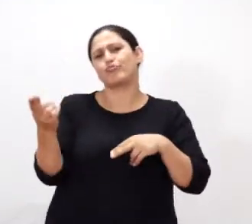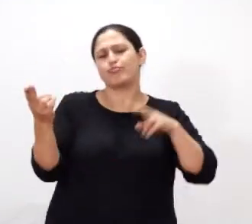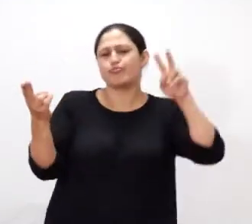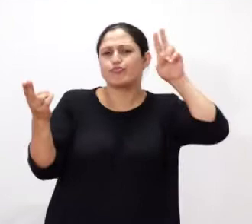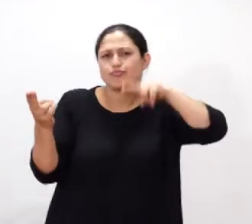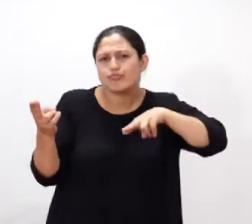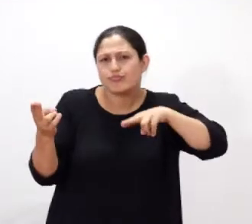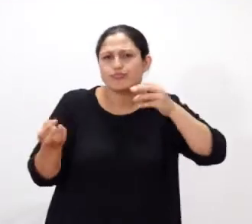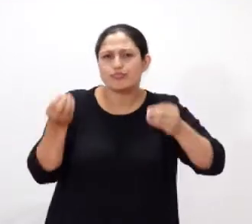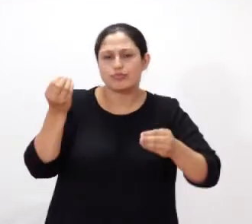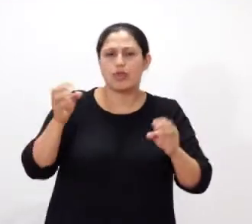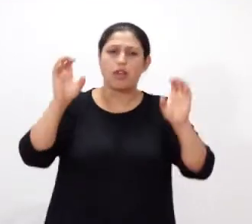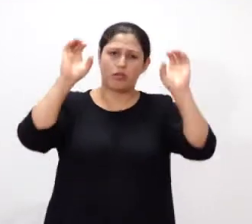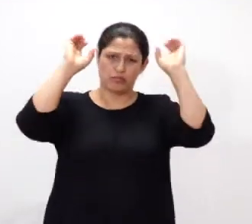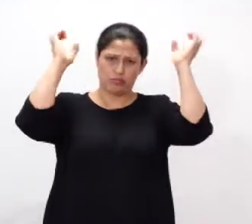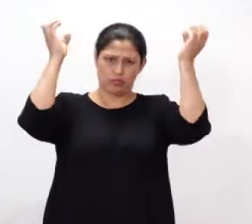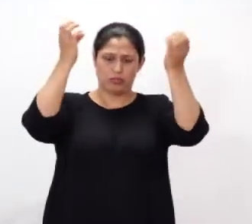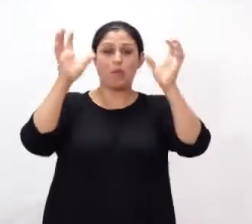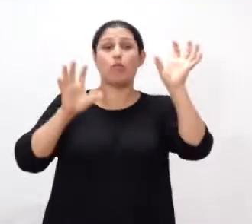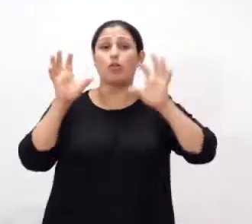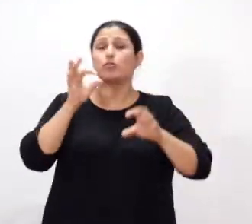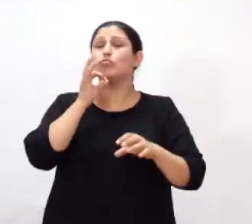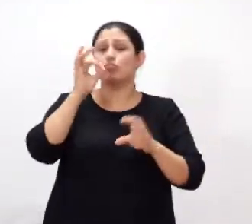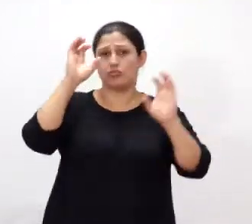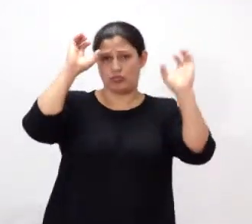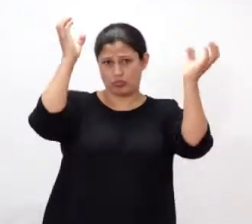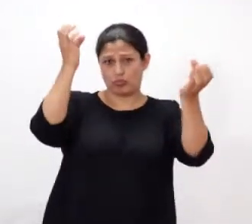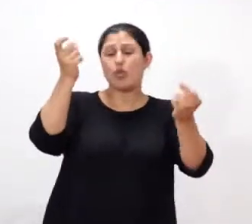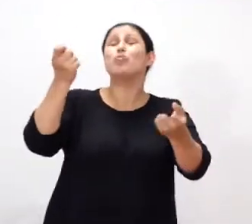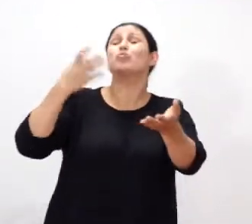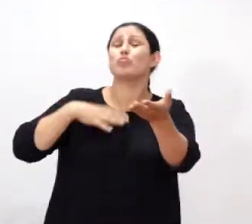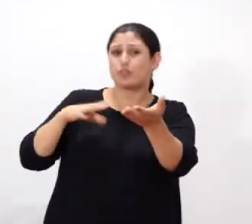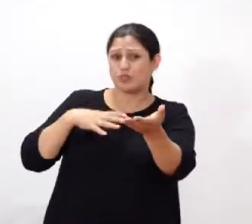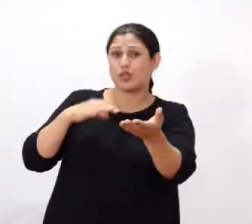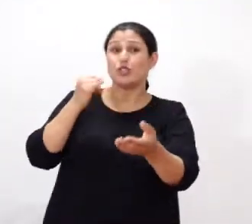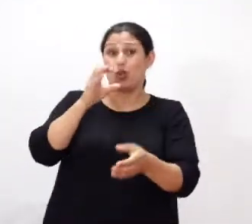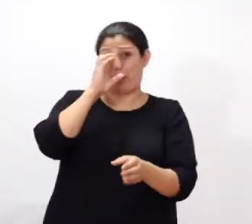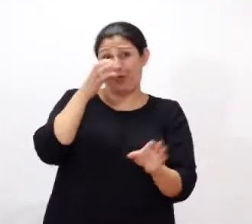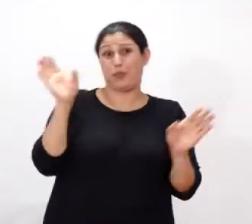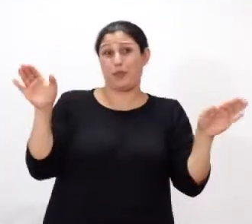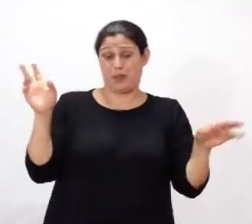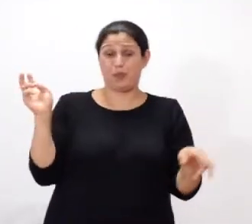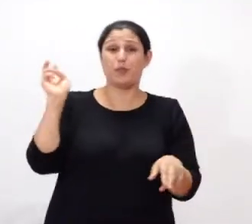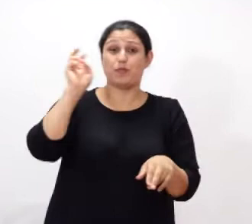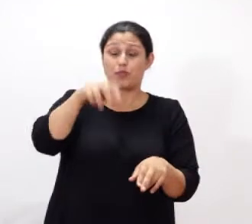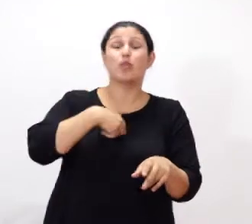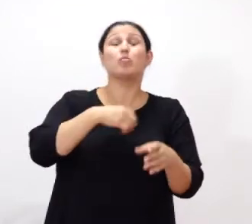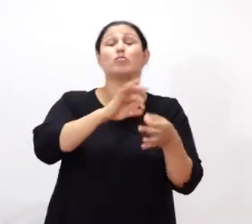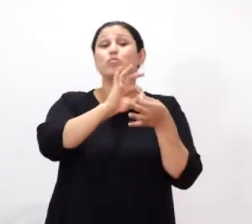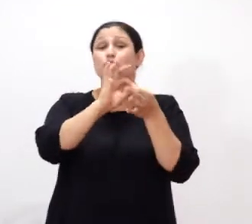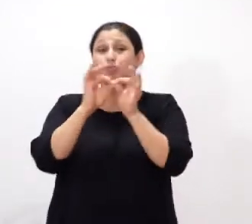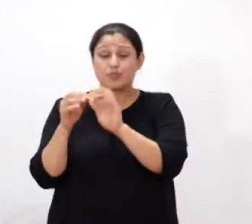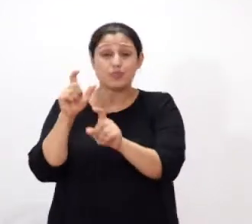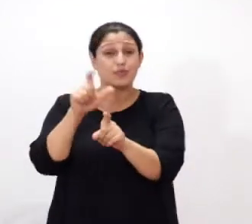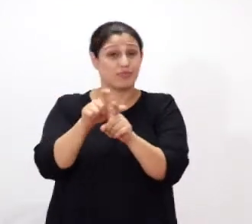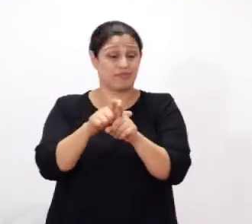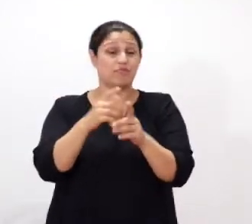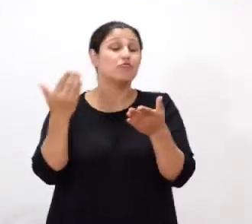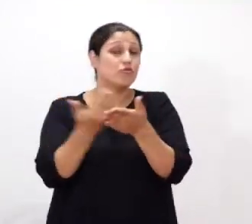حرف خوراک کمتر صبر کن حاضر بوم میآید ما به تو حرف و هجای کلمه های نو میخورانیم